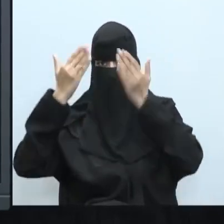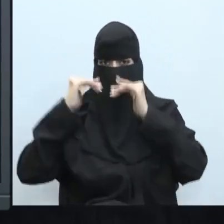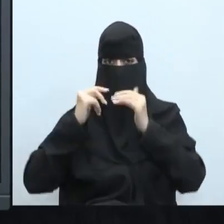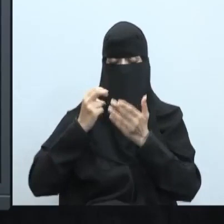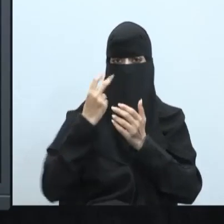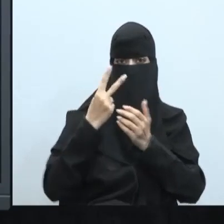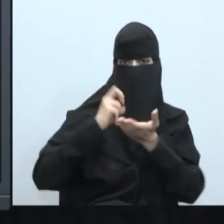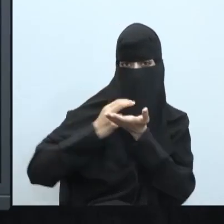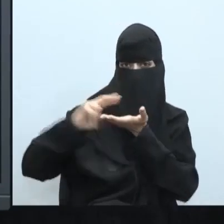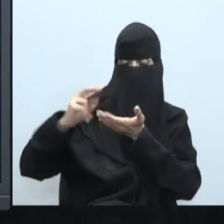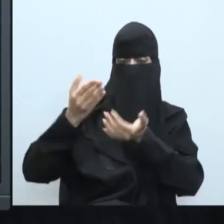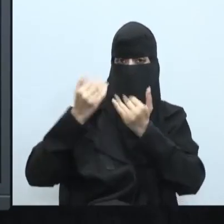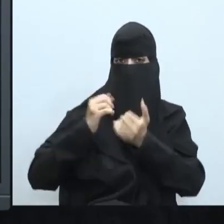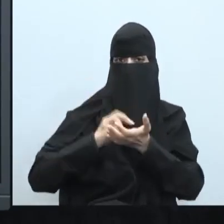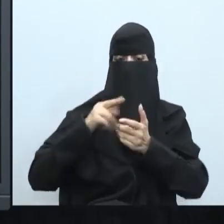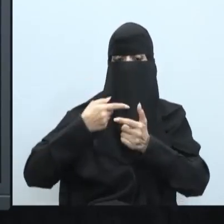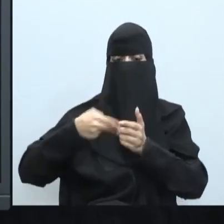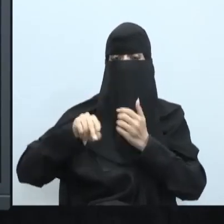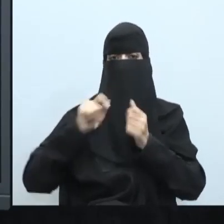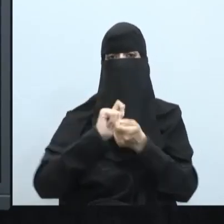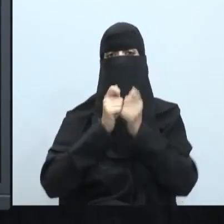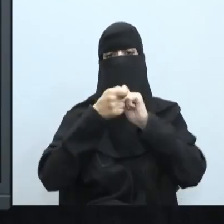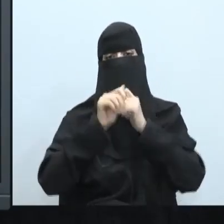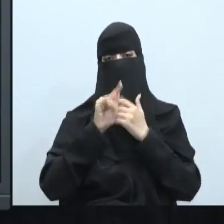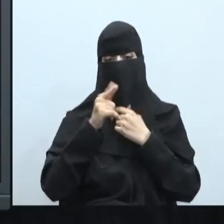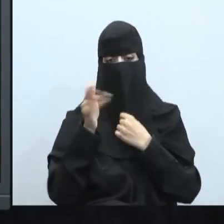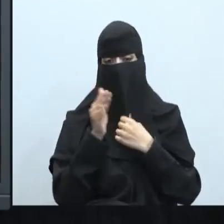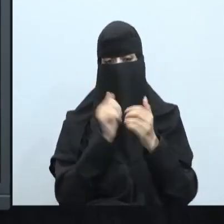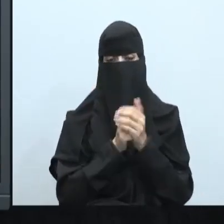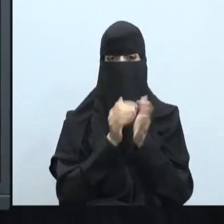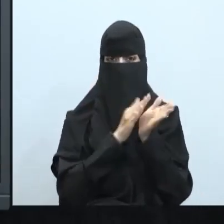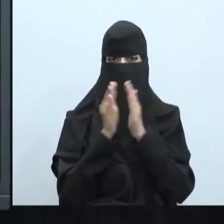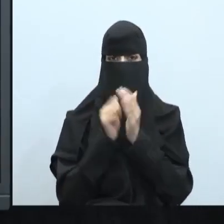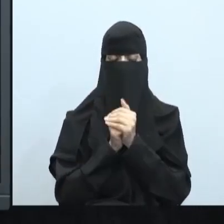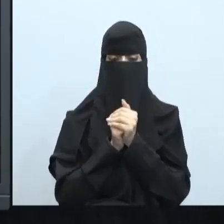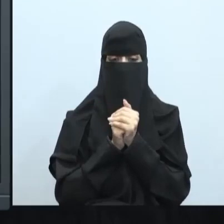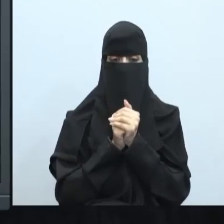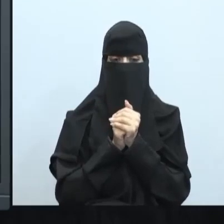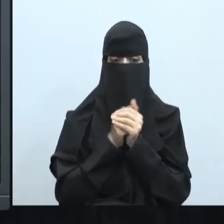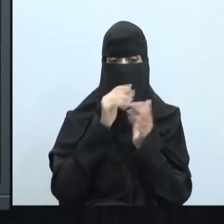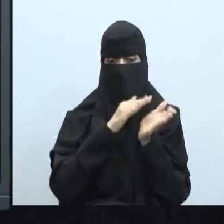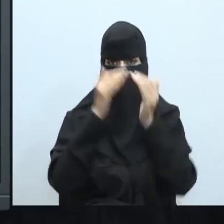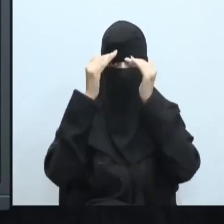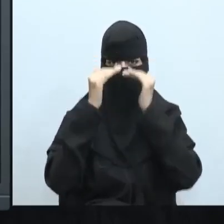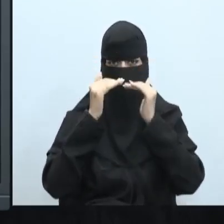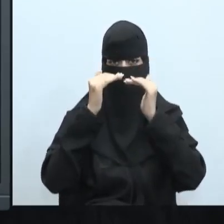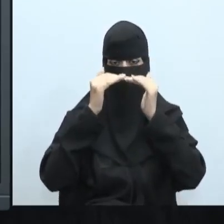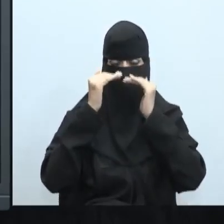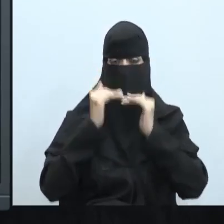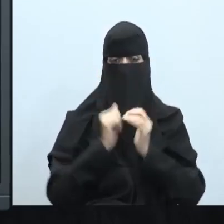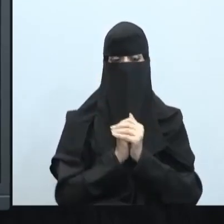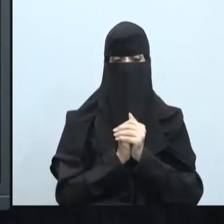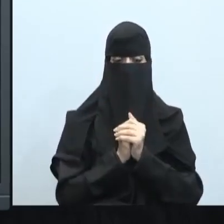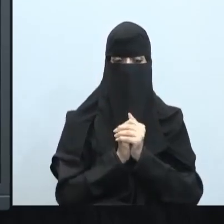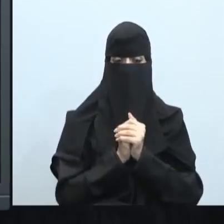حده المفسر يقوم بتحويلها الى لغه الاله يترجمها وينفذها ثم ينتقل الى الكتله